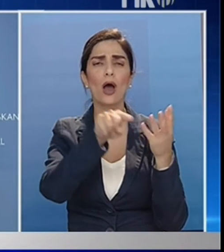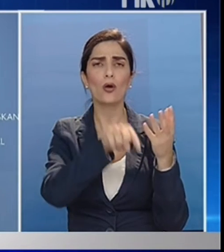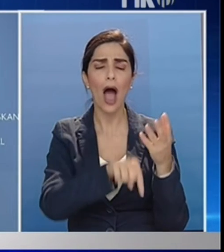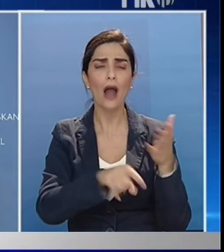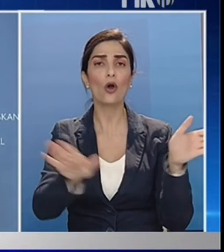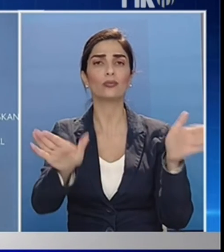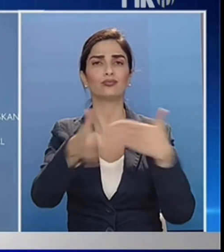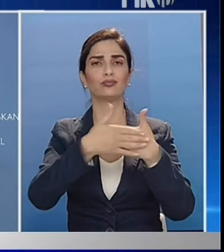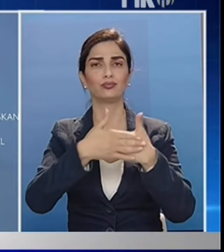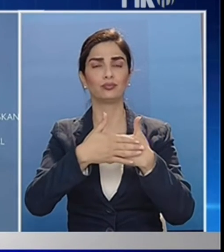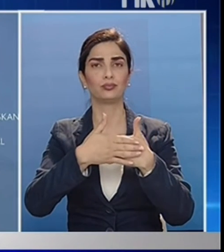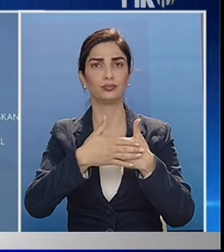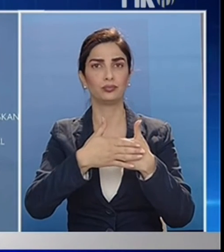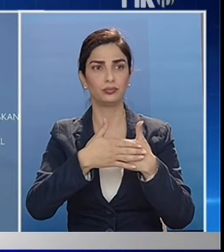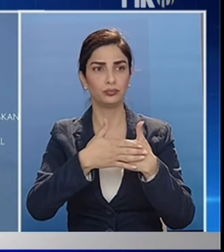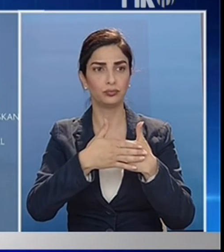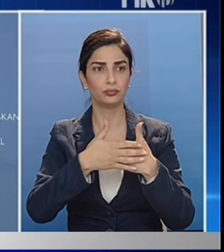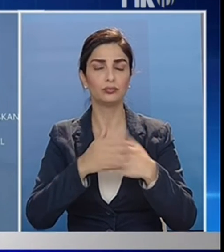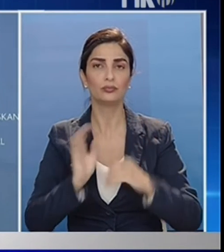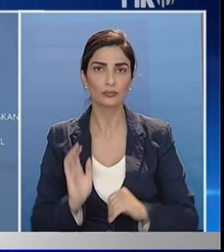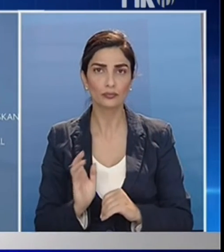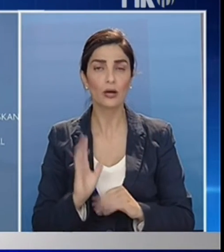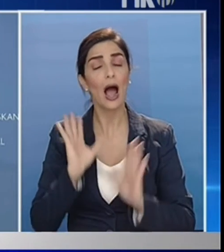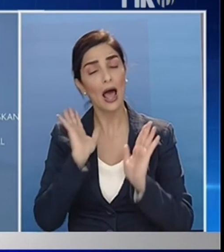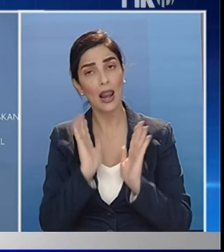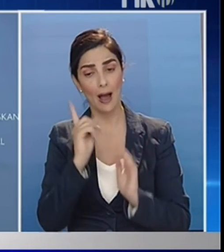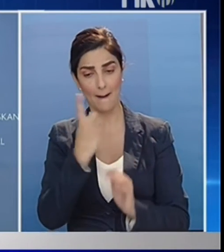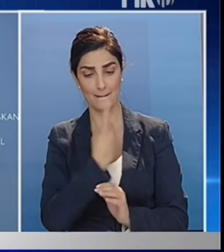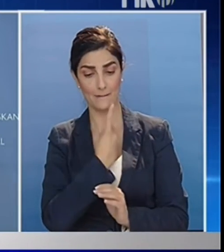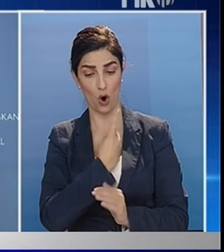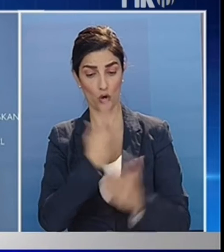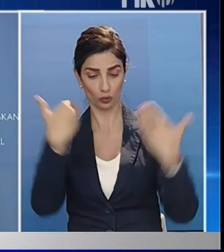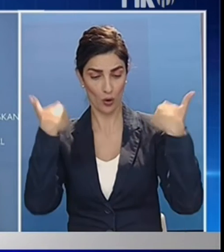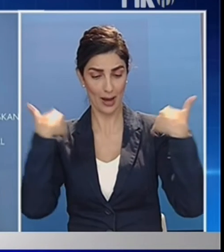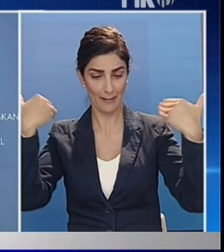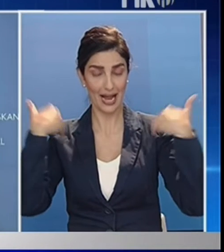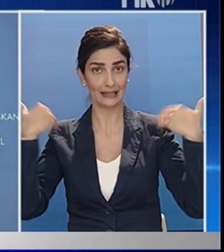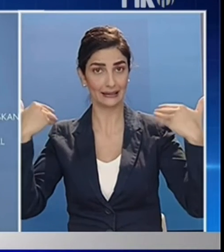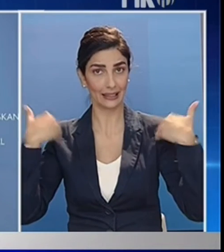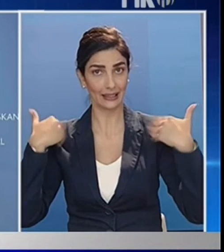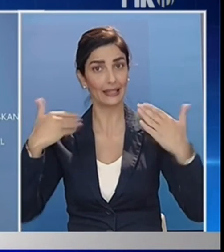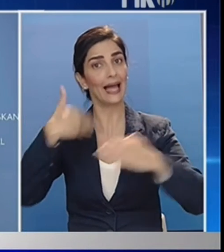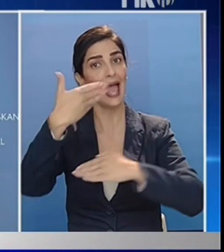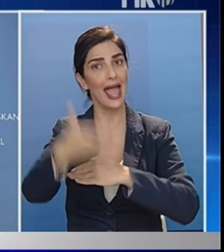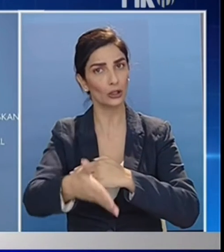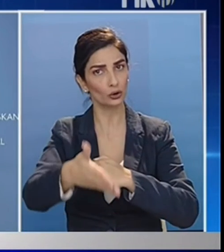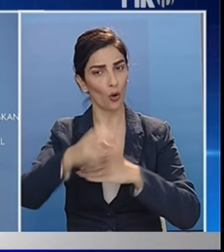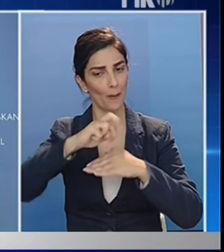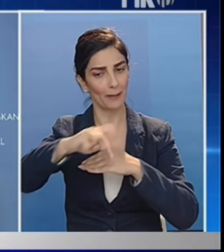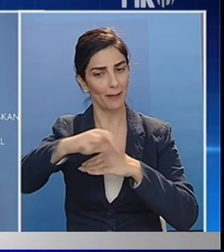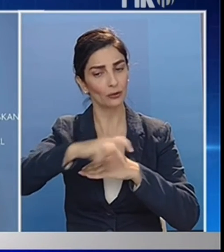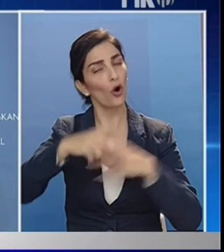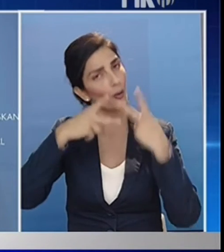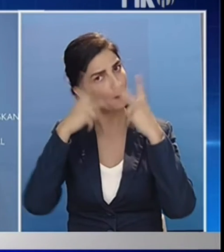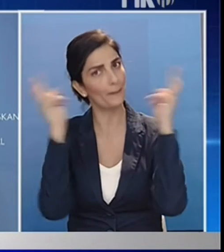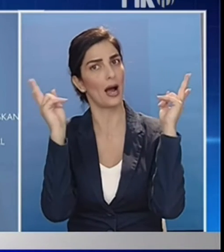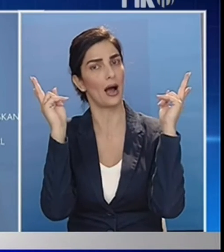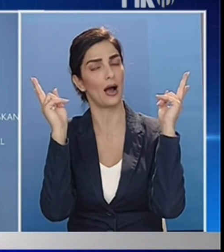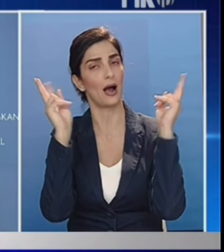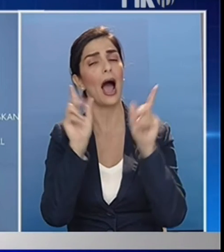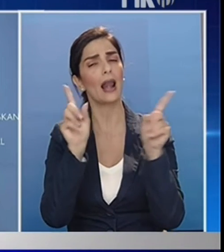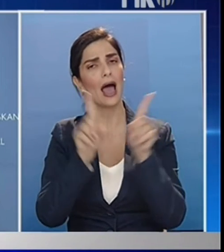αθλημάτων. Επιτρέπεται η προσωπική εκγύμναση σε ανοιχτούς χώρους όπου επιτρέπεται η πρόσβαση με βάση το διάταγμα με μέγιστο αριθμό 2